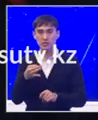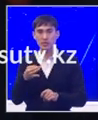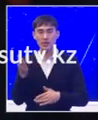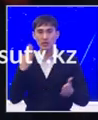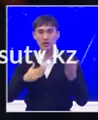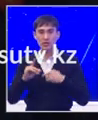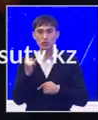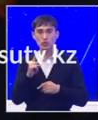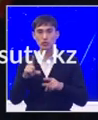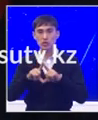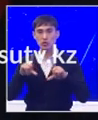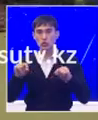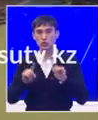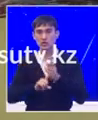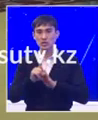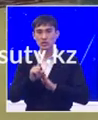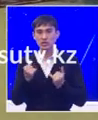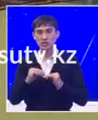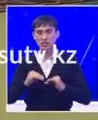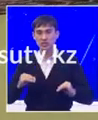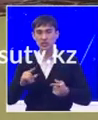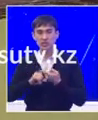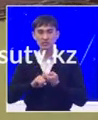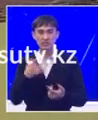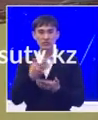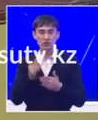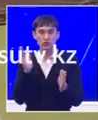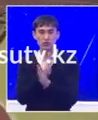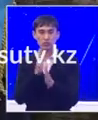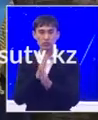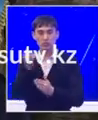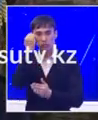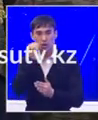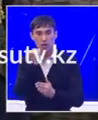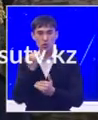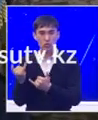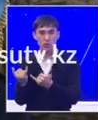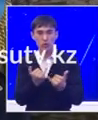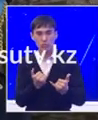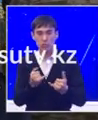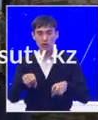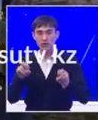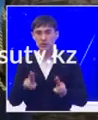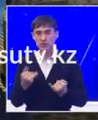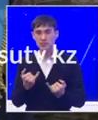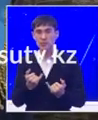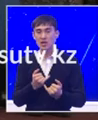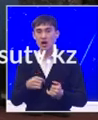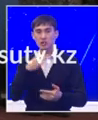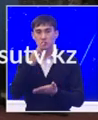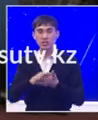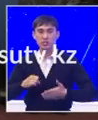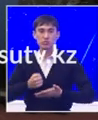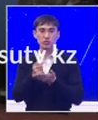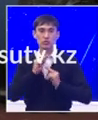Отрадно, что уже со школьной скамьи дети решили связать свою судьбу с благородной профессией, отмечают сотрудники